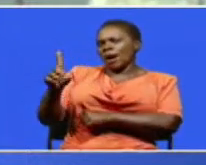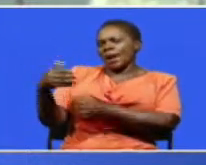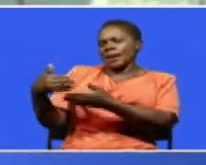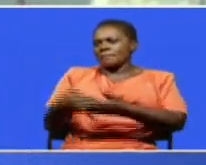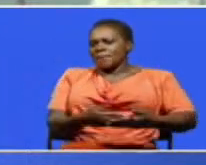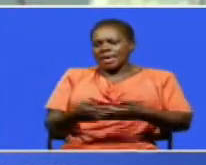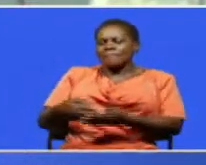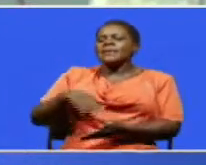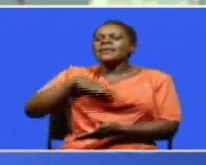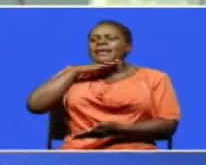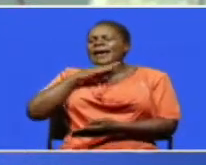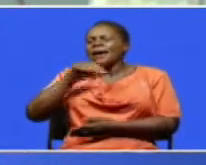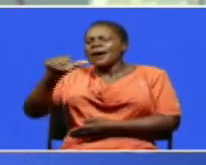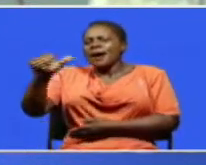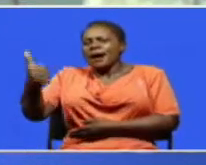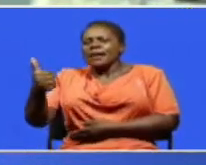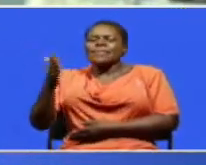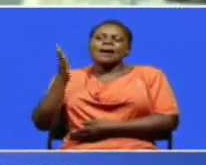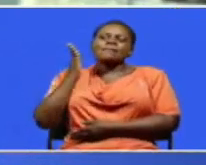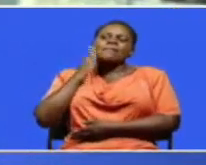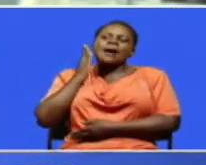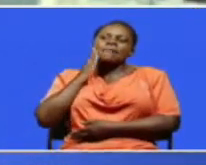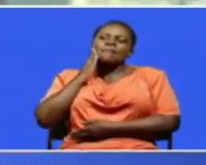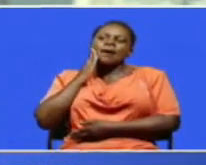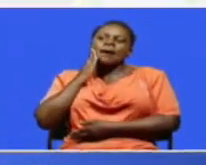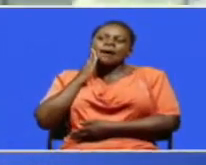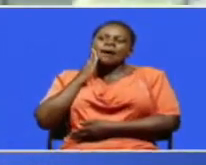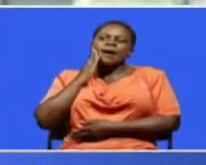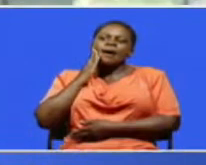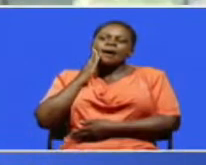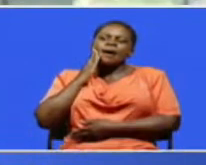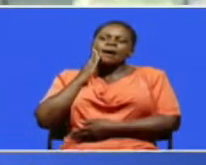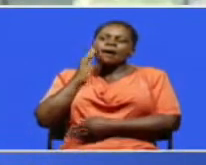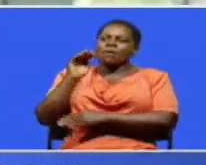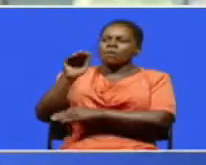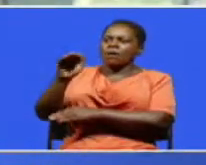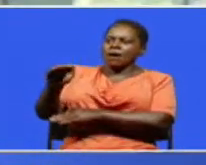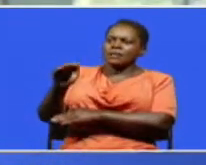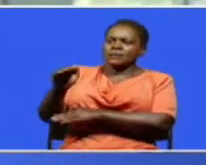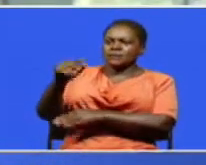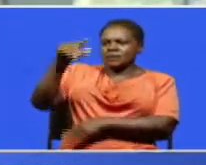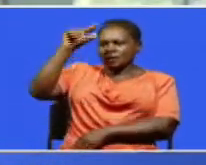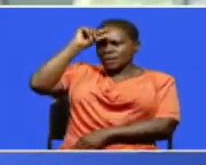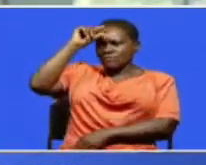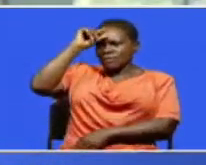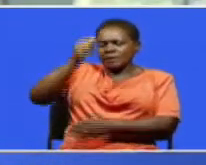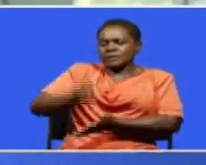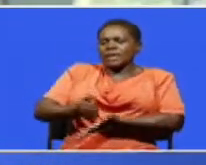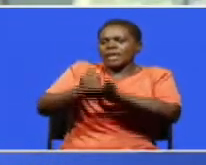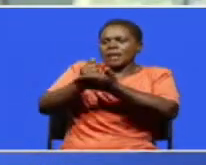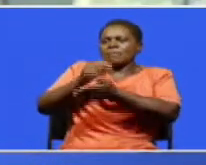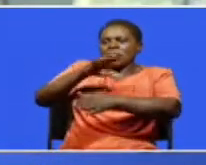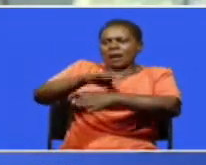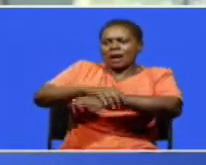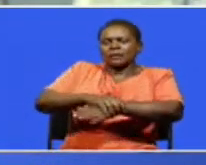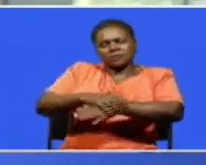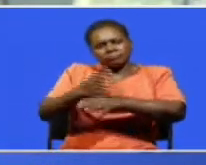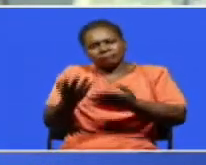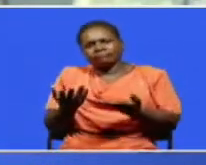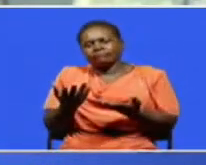ambaye alifariki na mmoja alikuwa mama ambaye alisaidiwa. Tungeomba tu serikali atusaidie tuweze kupata